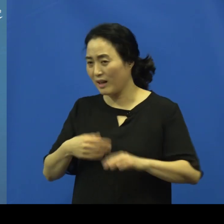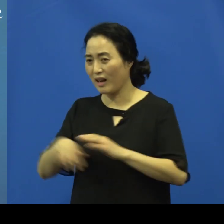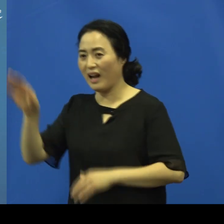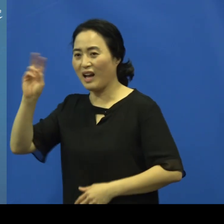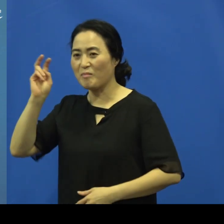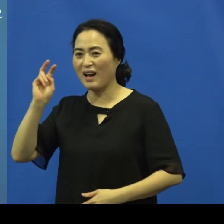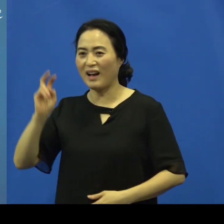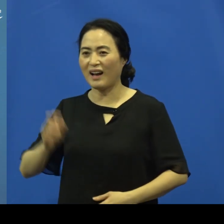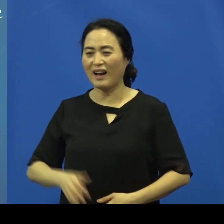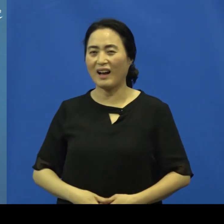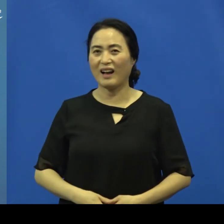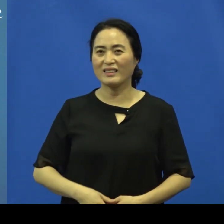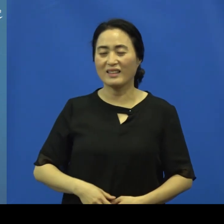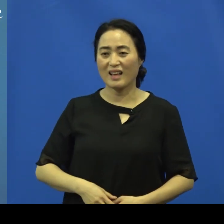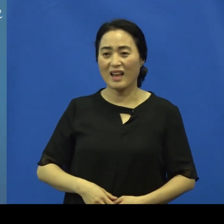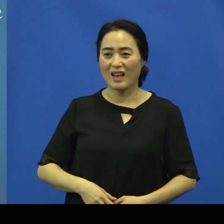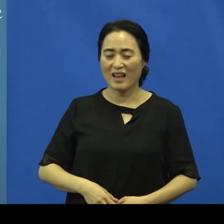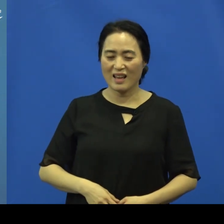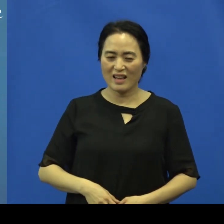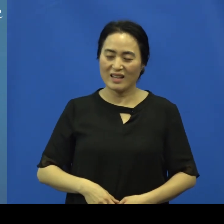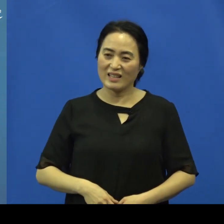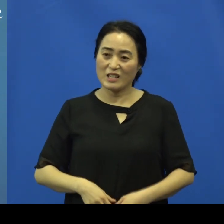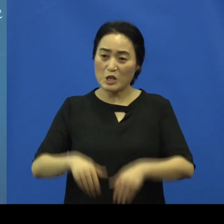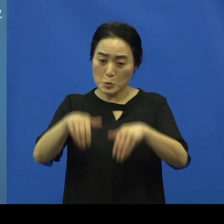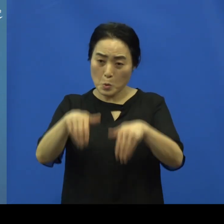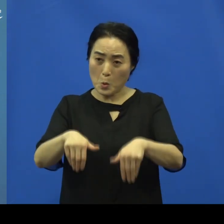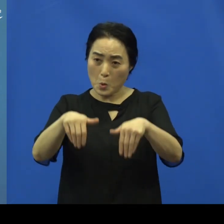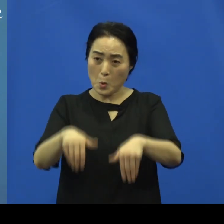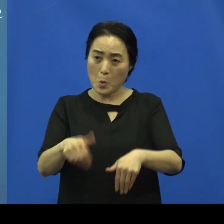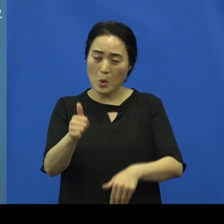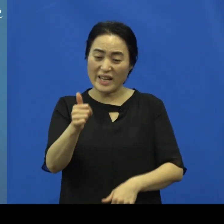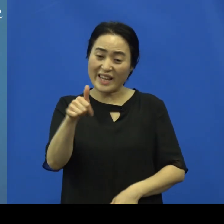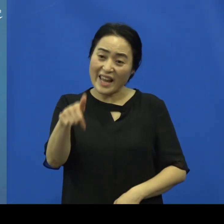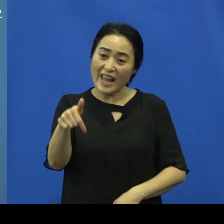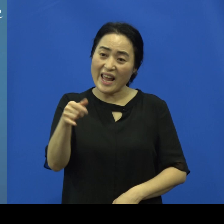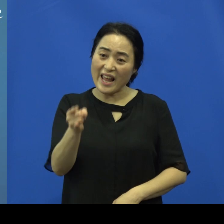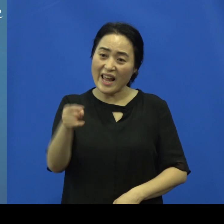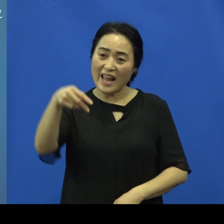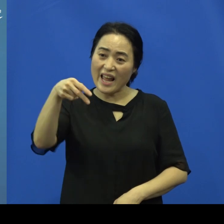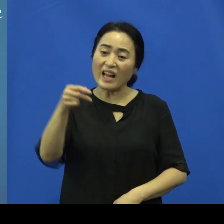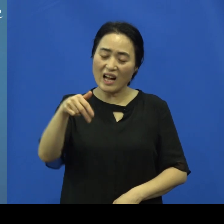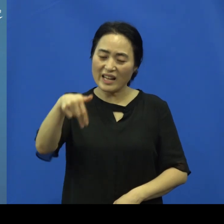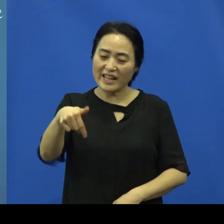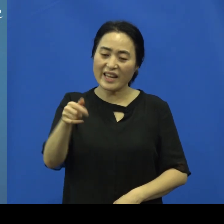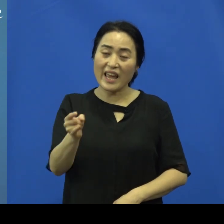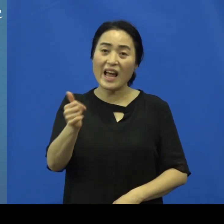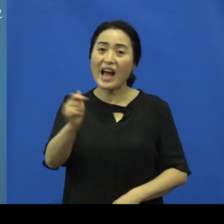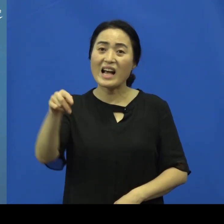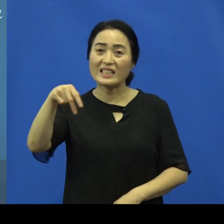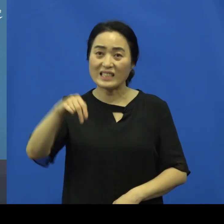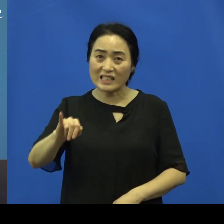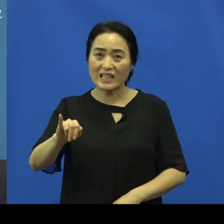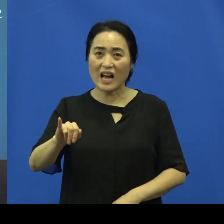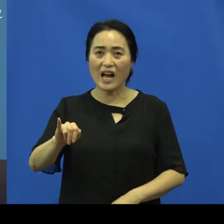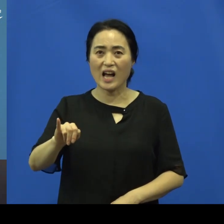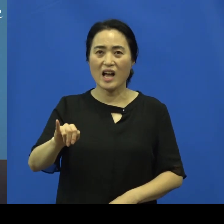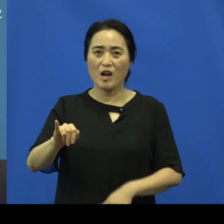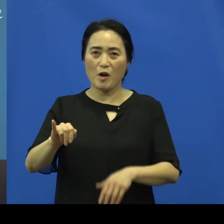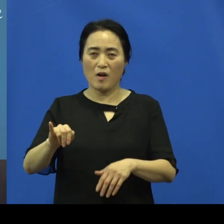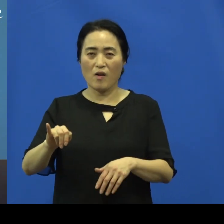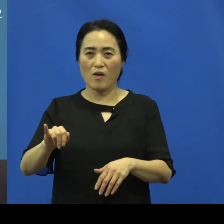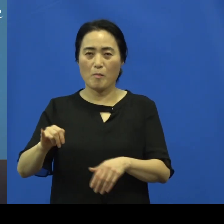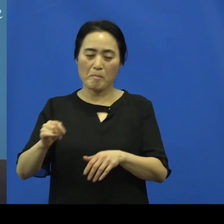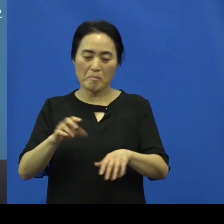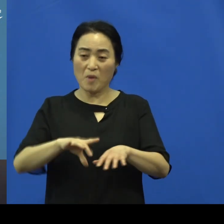엘리사가 게하시가 영적 권위의 상징인 지팡이를 아이의 얼굴에 놓게 했어요. 31절로 게하시가 그들보다